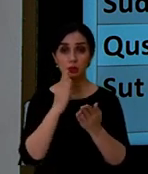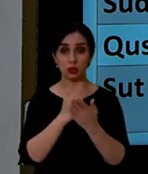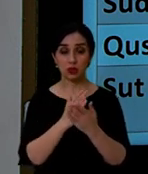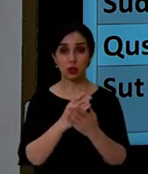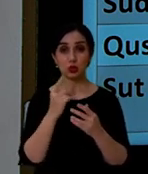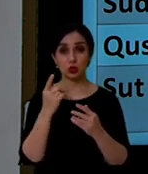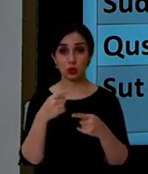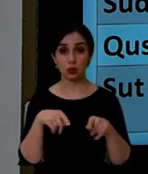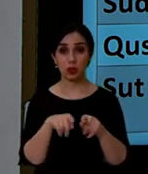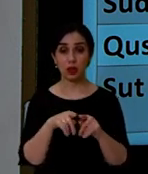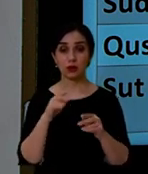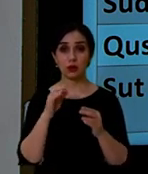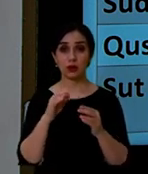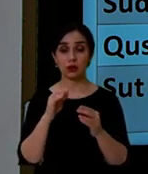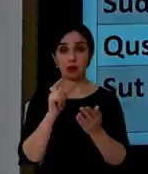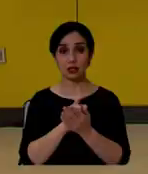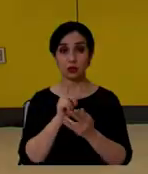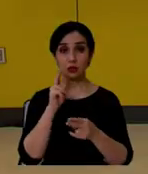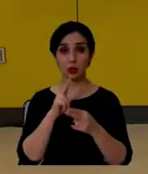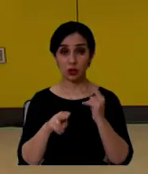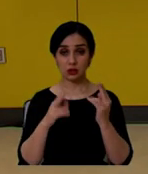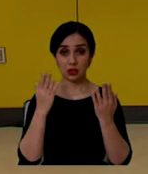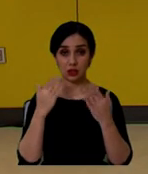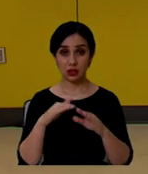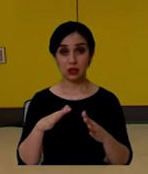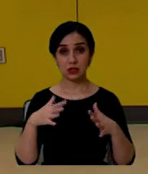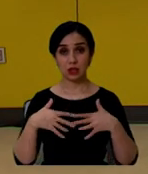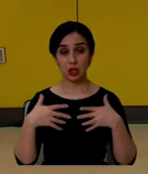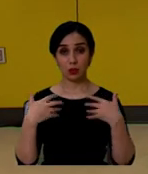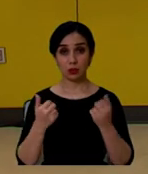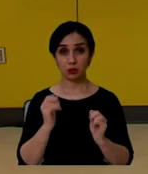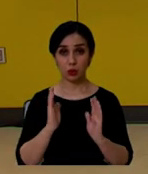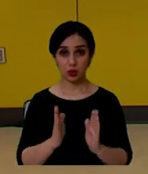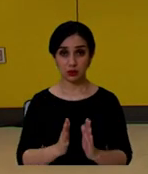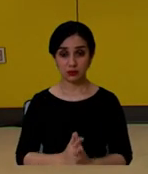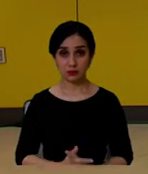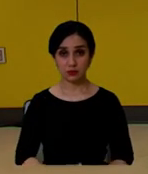keling. Shu bilan darsimiz nihoyasiga yetdi. Salomat bo'ling.